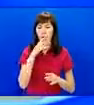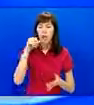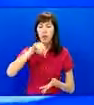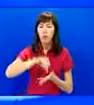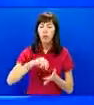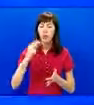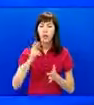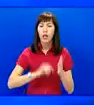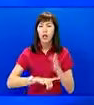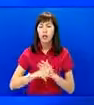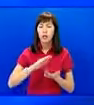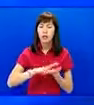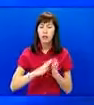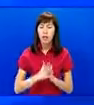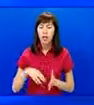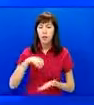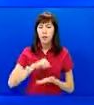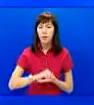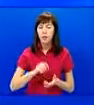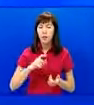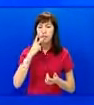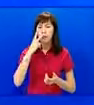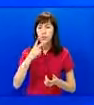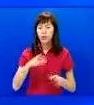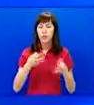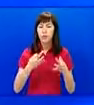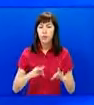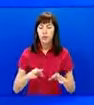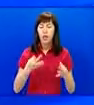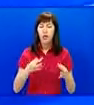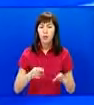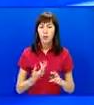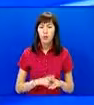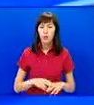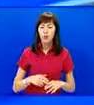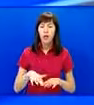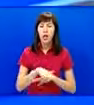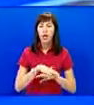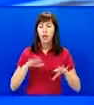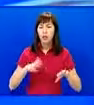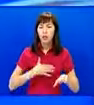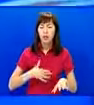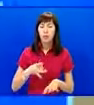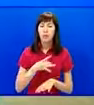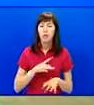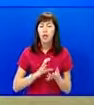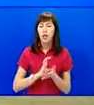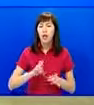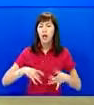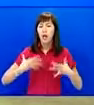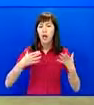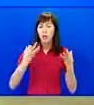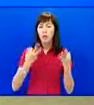принятия основного политического документа «Свидетельство независимости и свободы». Накануне население нашего региона отпраздновал